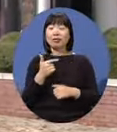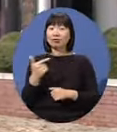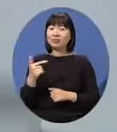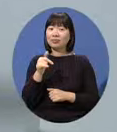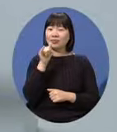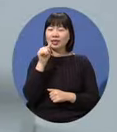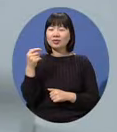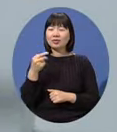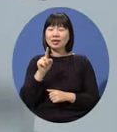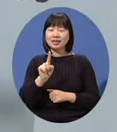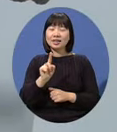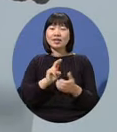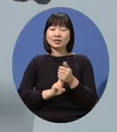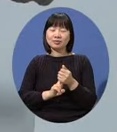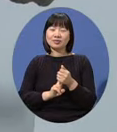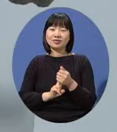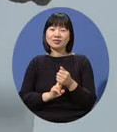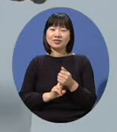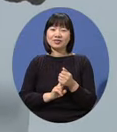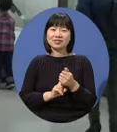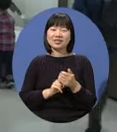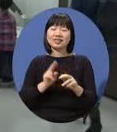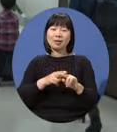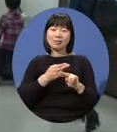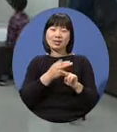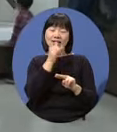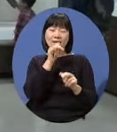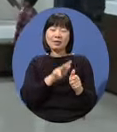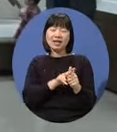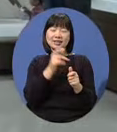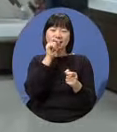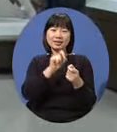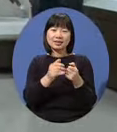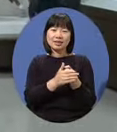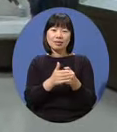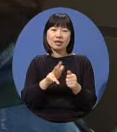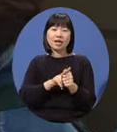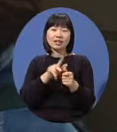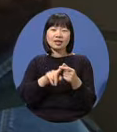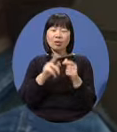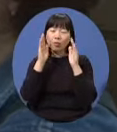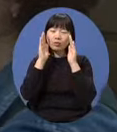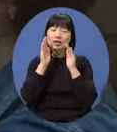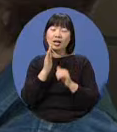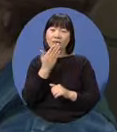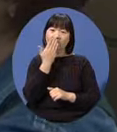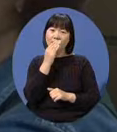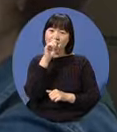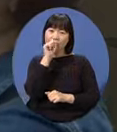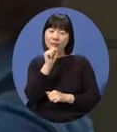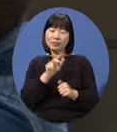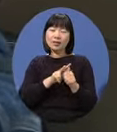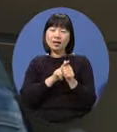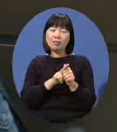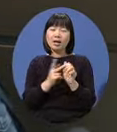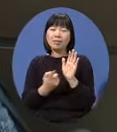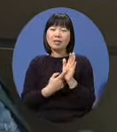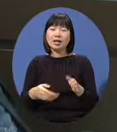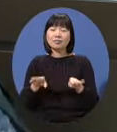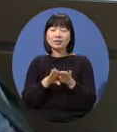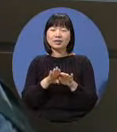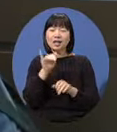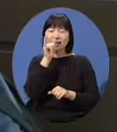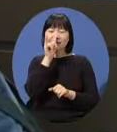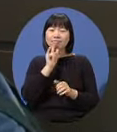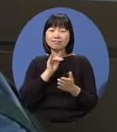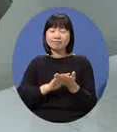쏠쏠하더라고요. 또 하나 숨은 보너스. 자, 말과 친해졌으니까 말에 대한 공부도 조금 하면 좋겠죠? 바로 옆에 마사 박물관 있습니다. 짐을